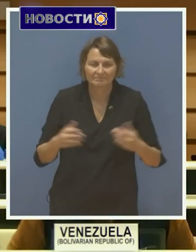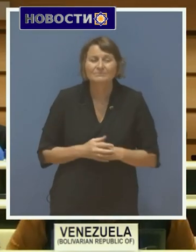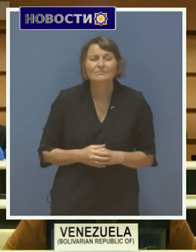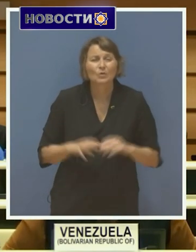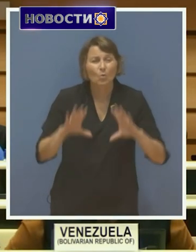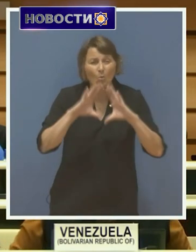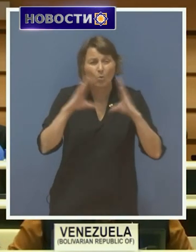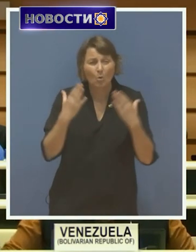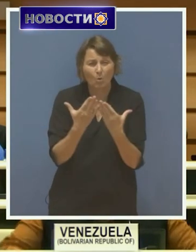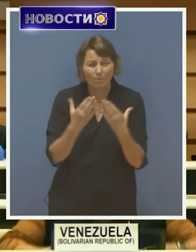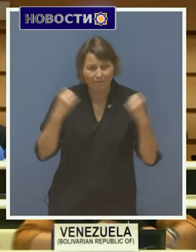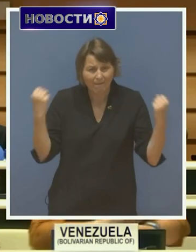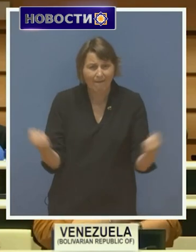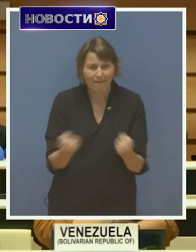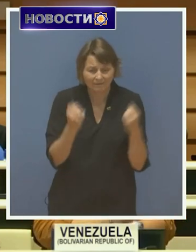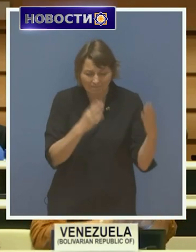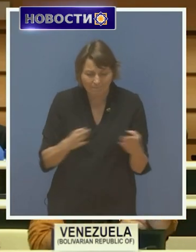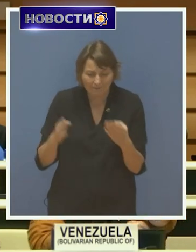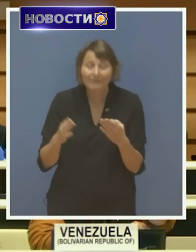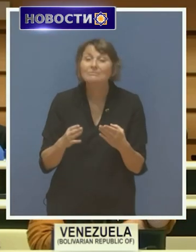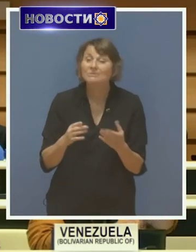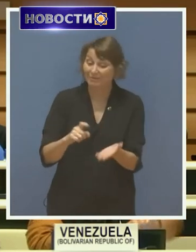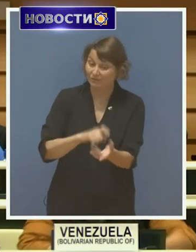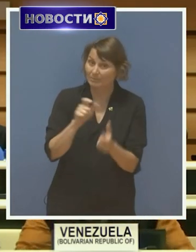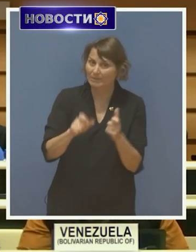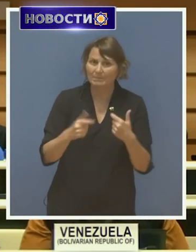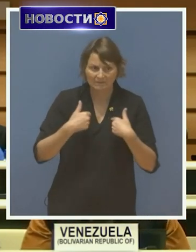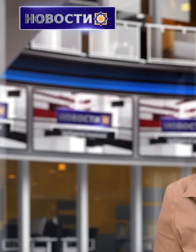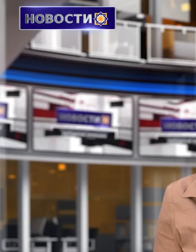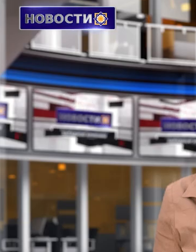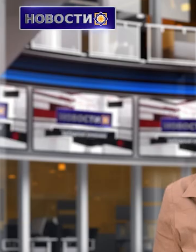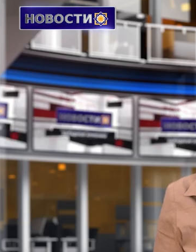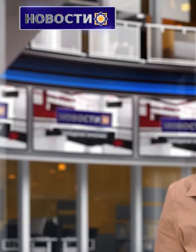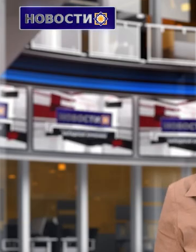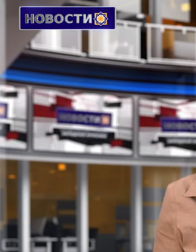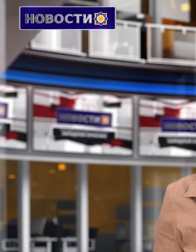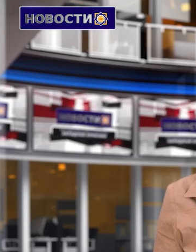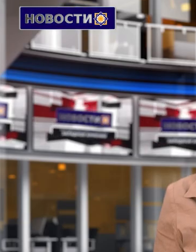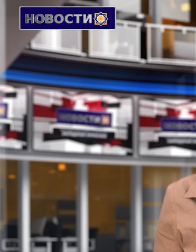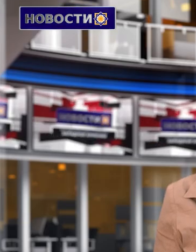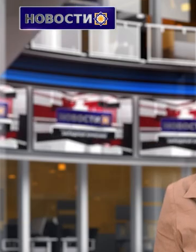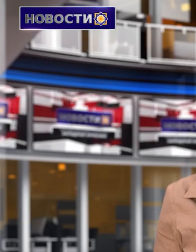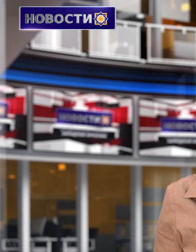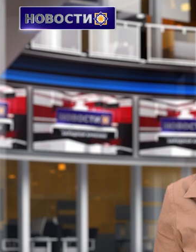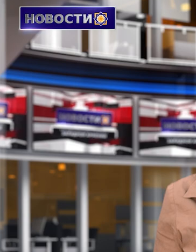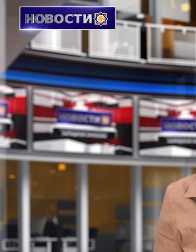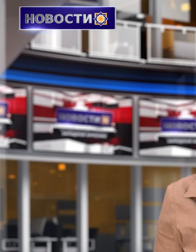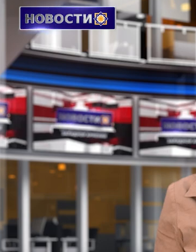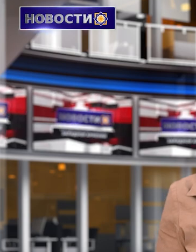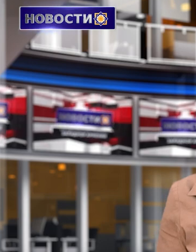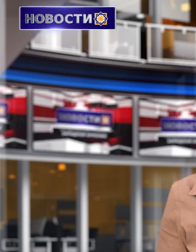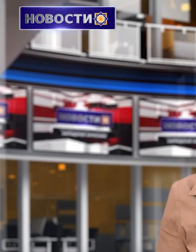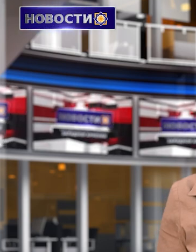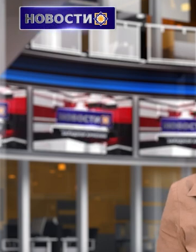послать вам декларацию ООН о правах коренных народов, переведенную на армянский язык. Спасибо за внимание. Министр иностранных дел Западной